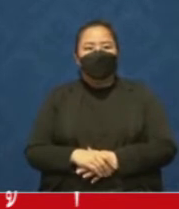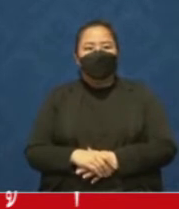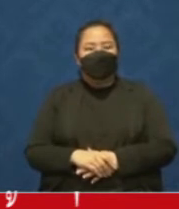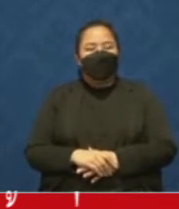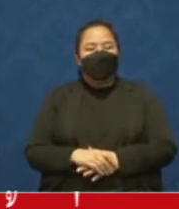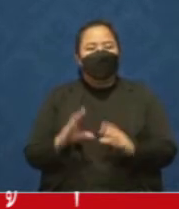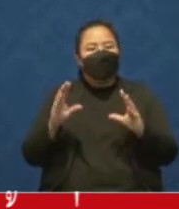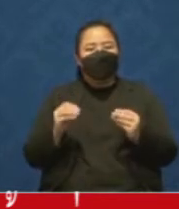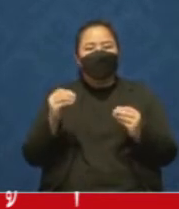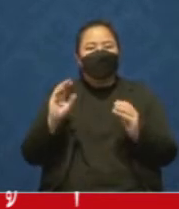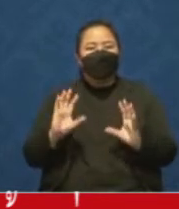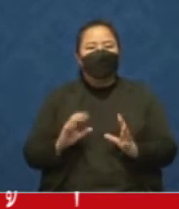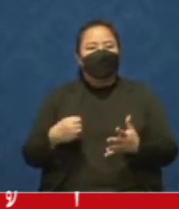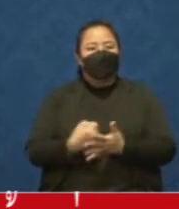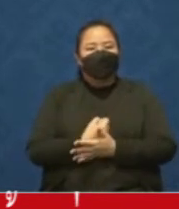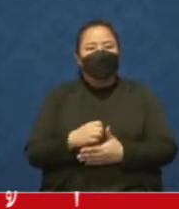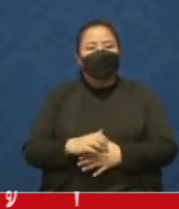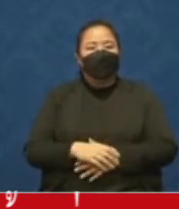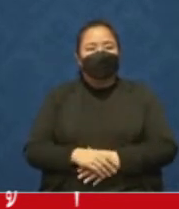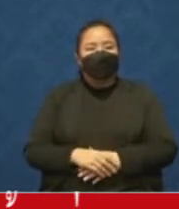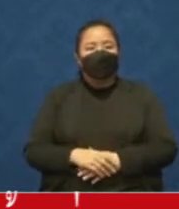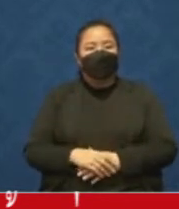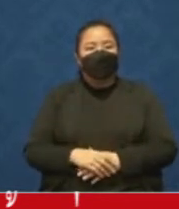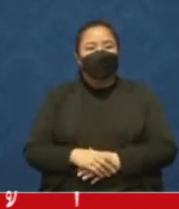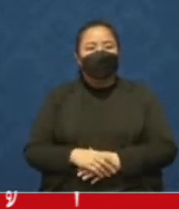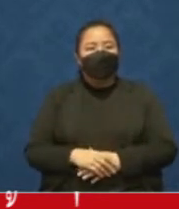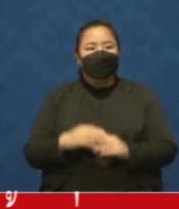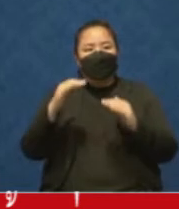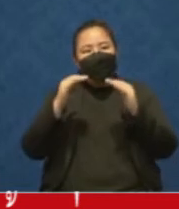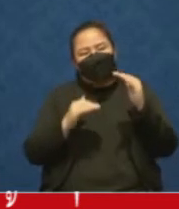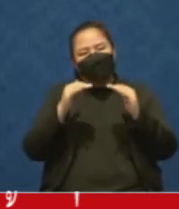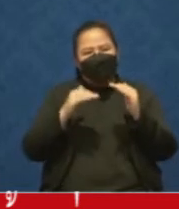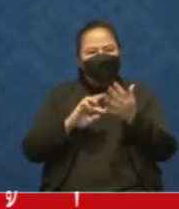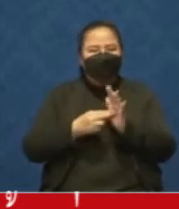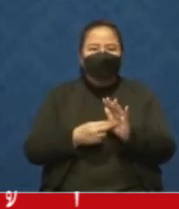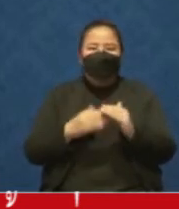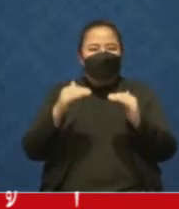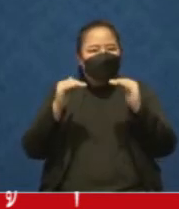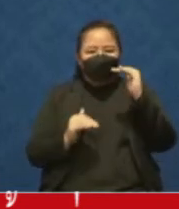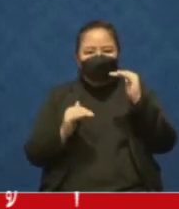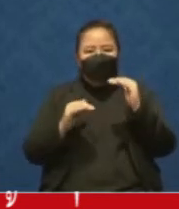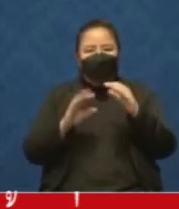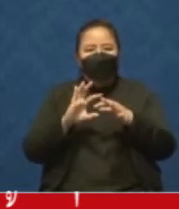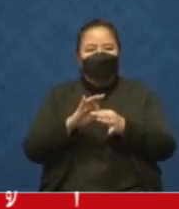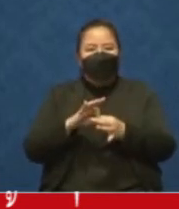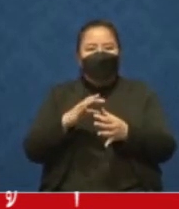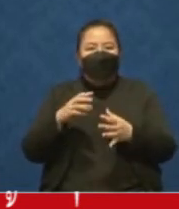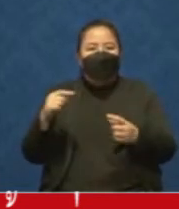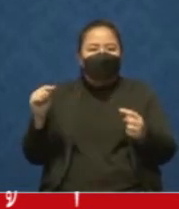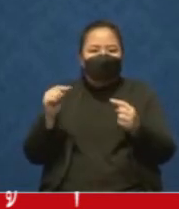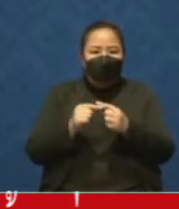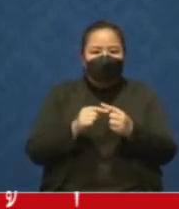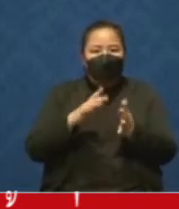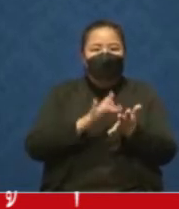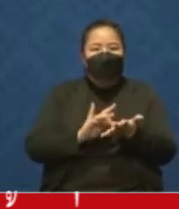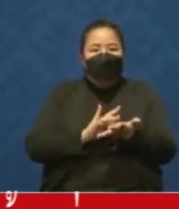ั ต่อไปครับพวามเหอมล้ำในการเข้าถึงยาโนโพิราเวียร์ในการเบิกจายต